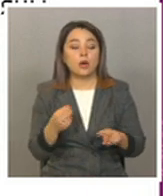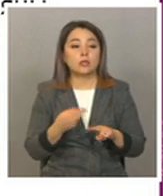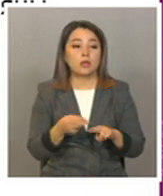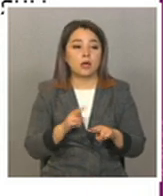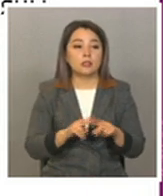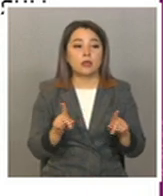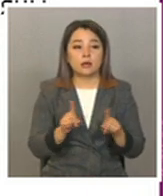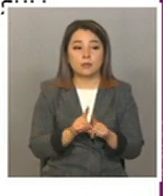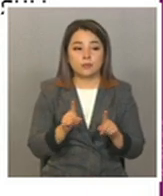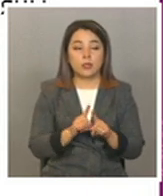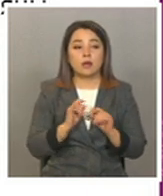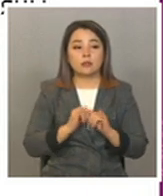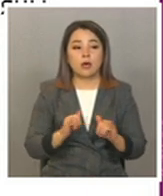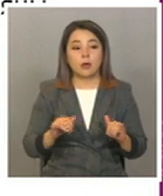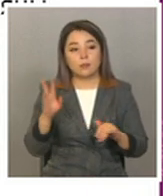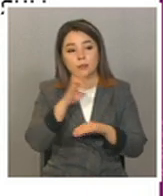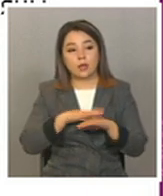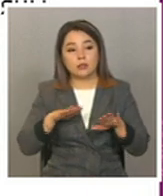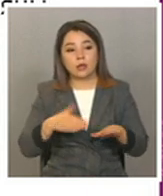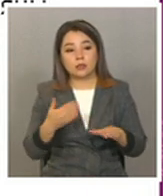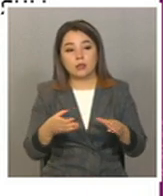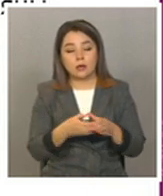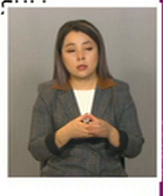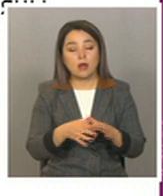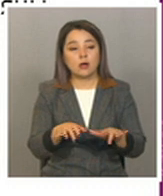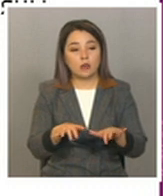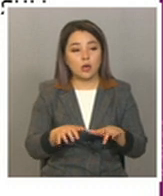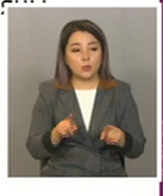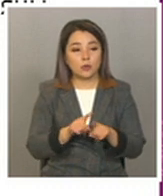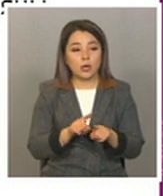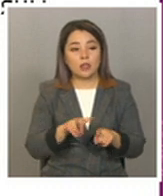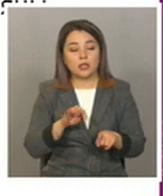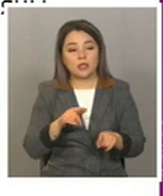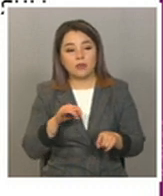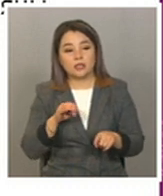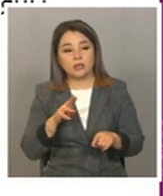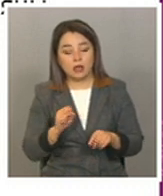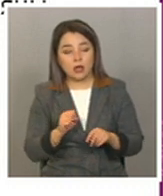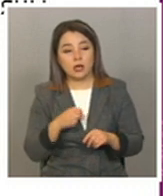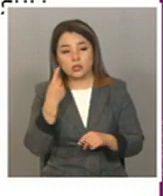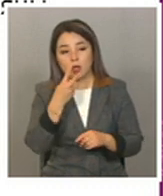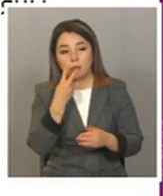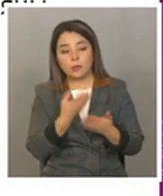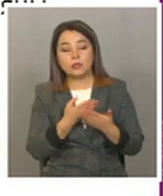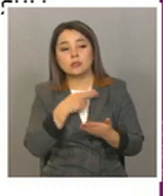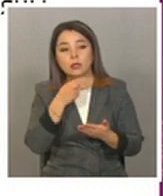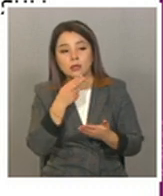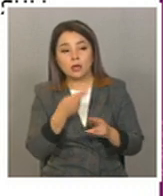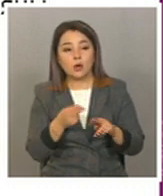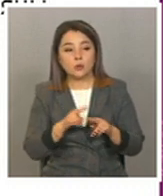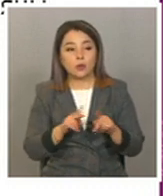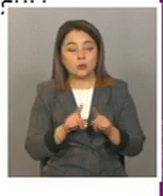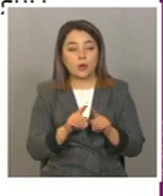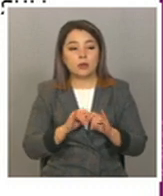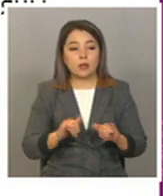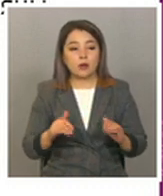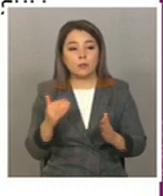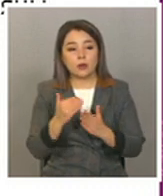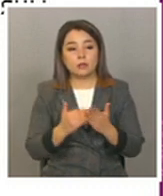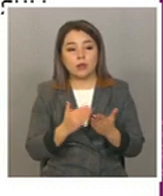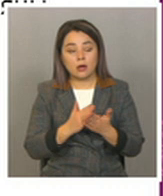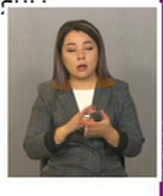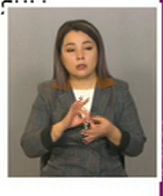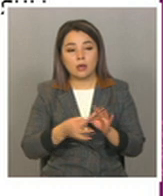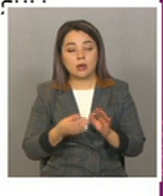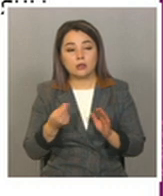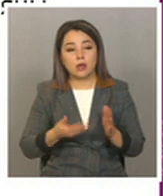да дамыған елдерде компьютерлік лингвистикаға жете назар аударылып, осы саланы дамытуға қыруар